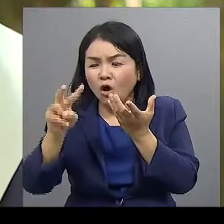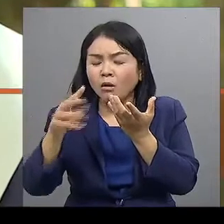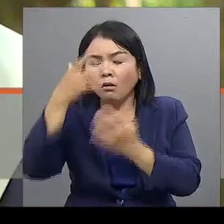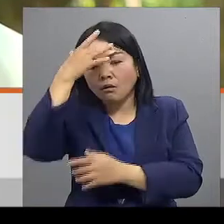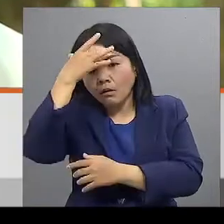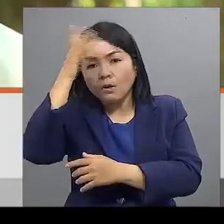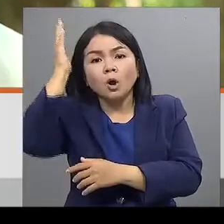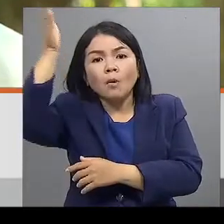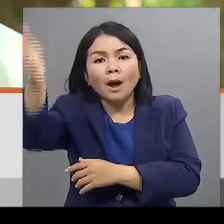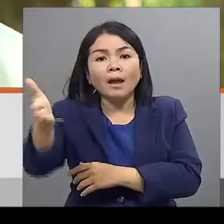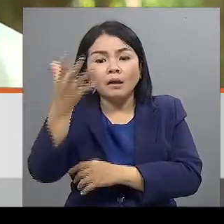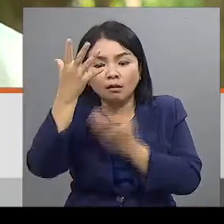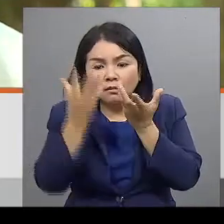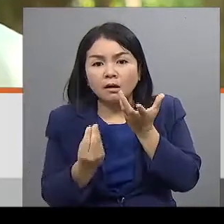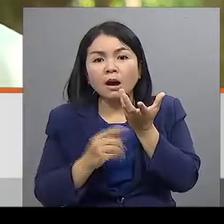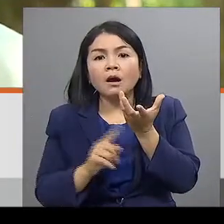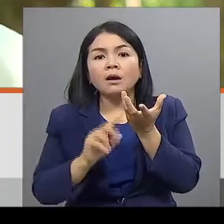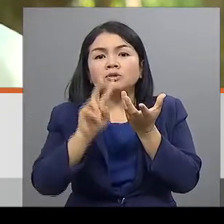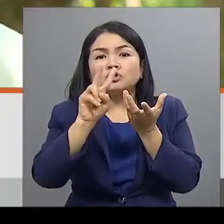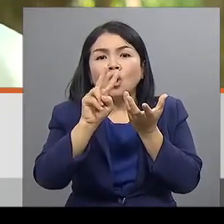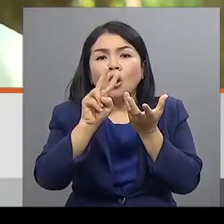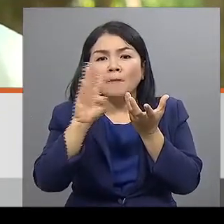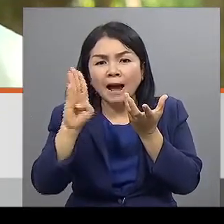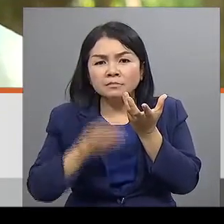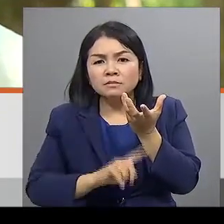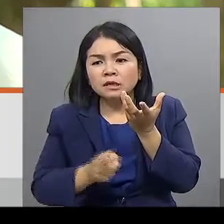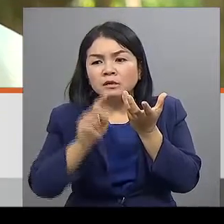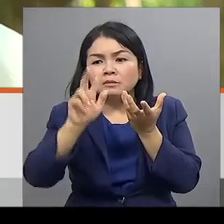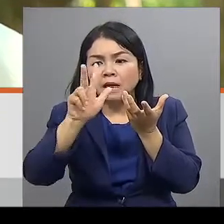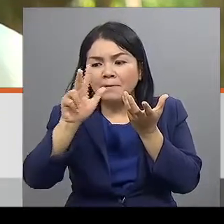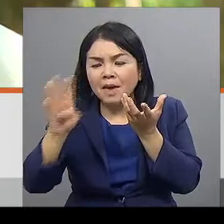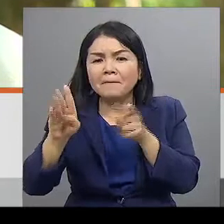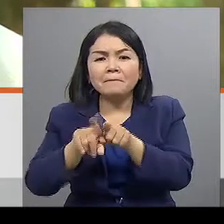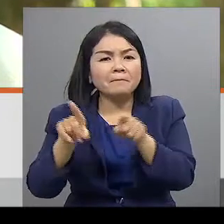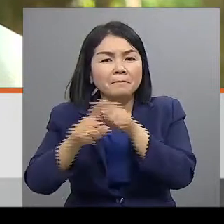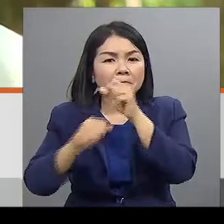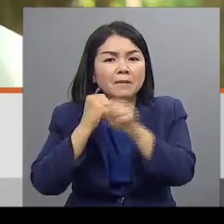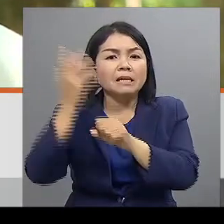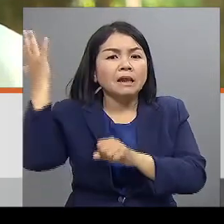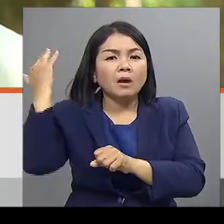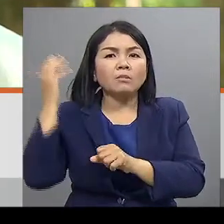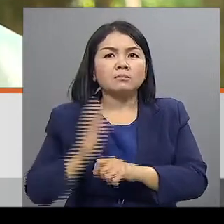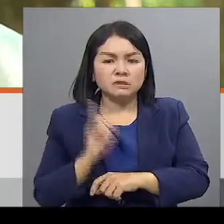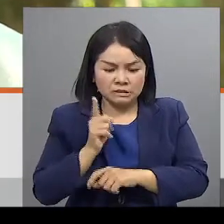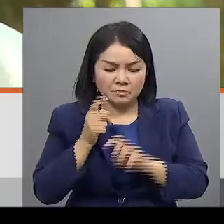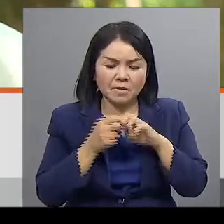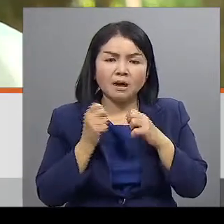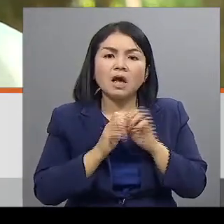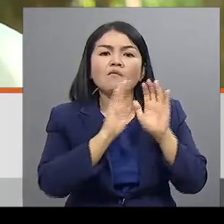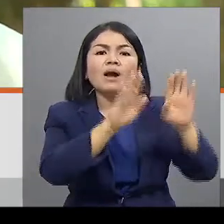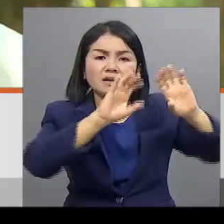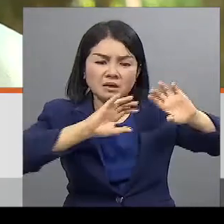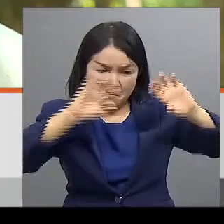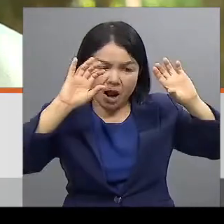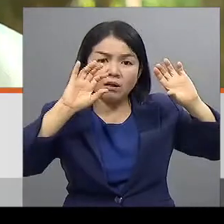เหลือ2บาท3บาทเหมือนปีที่ผ่านมาปัญหาก็จริงๆผมอยากจะฝากถึงรัฐบาลนะว่า